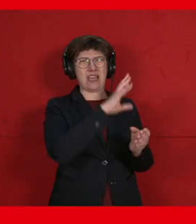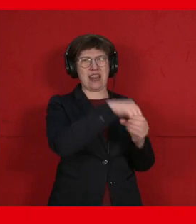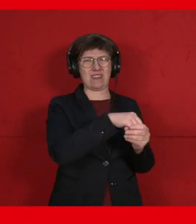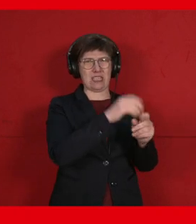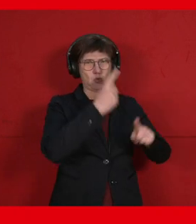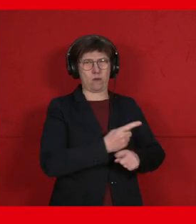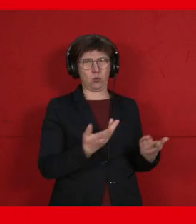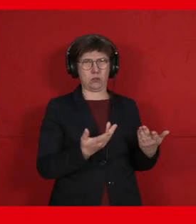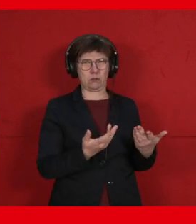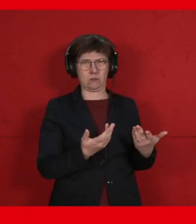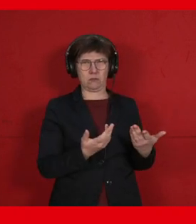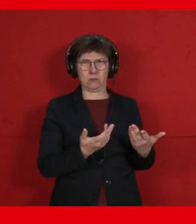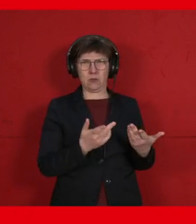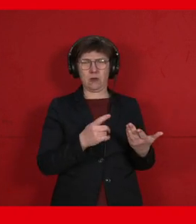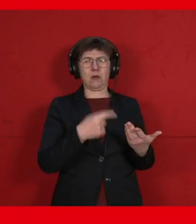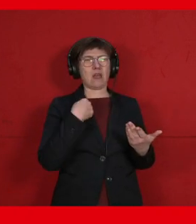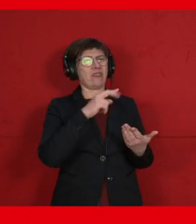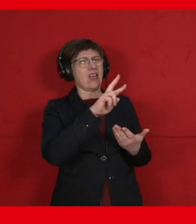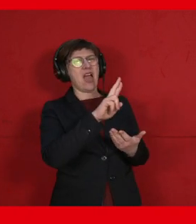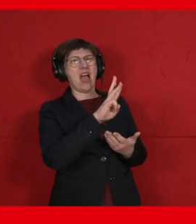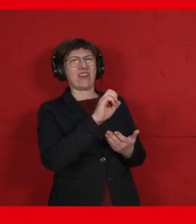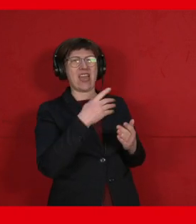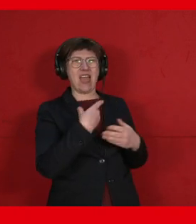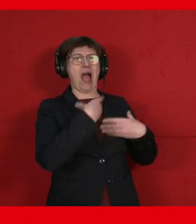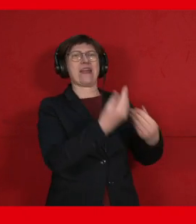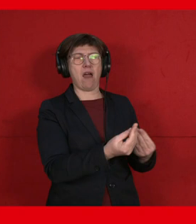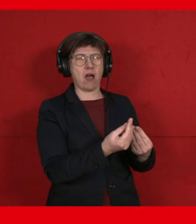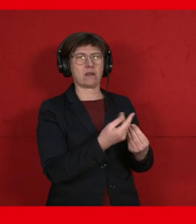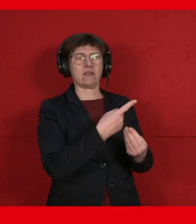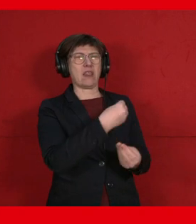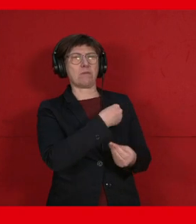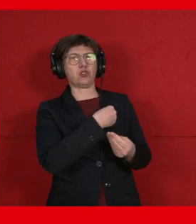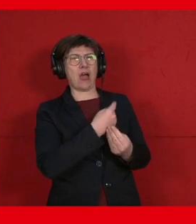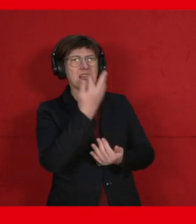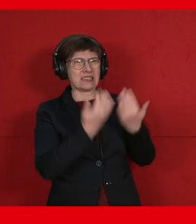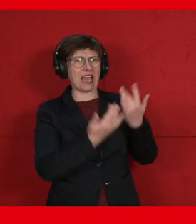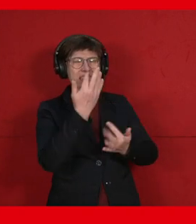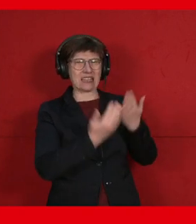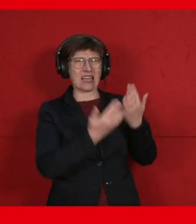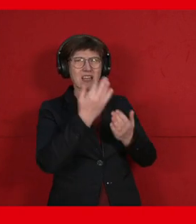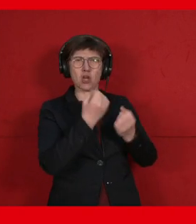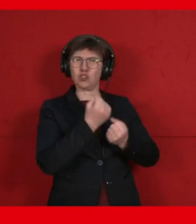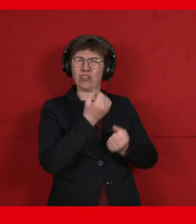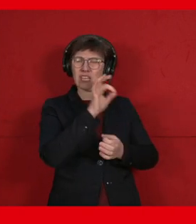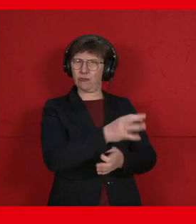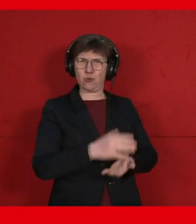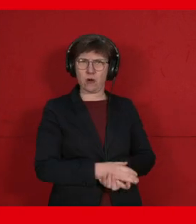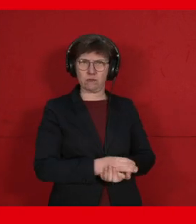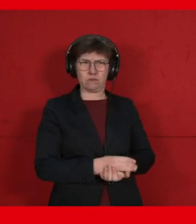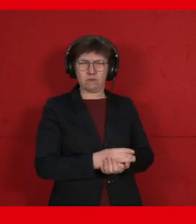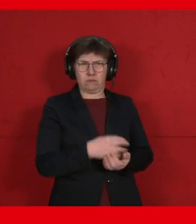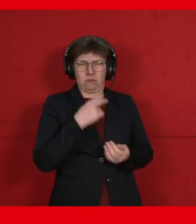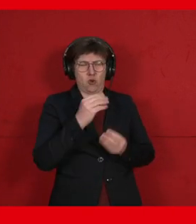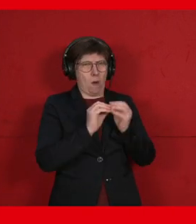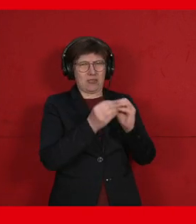Und dann war ich irgendwann bei RWE eingeladen, dann rechnen die mir tatsächlich sehr im Detail vor, wie schwierig das ist. Und ich